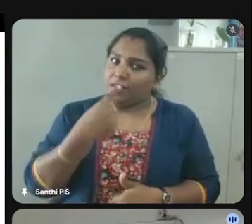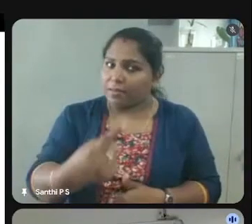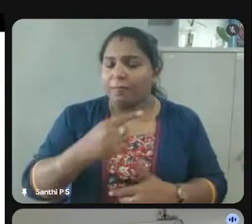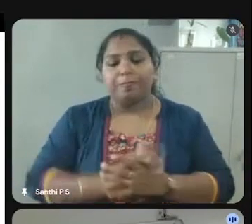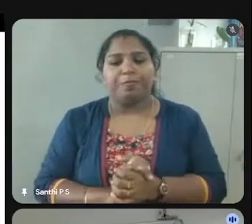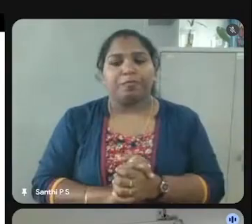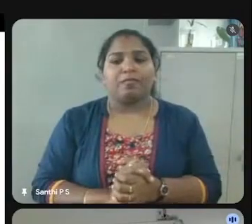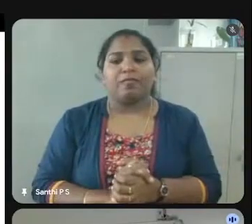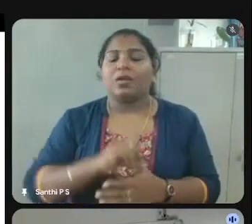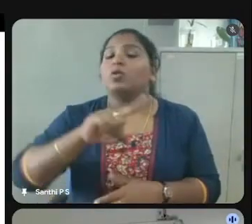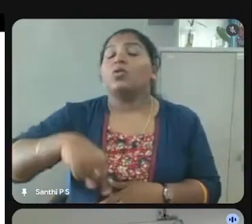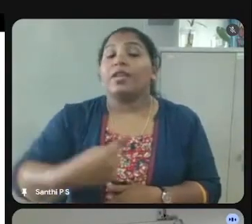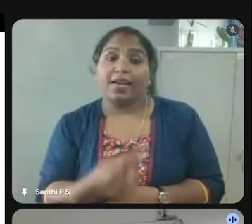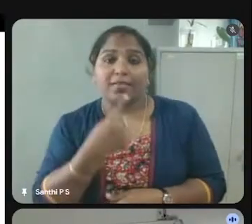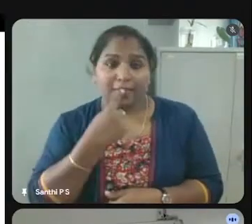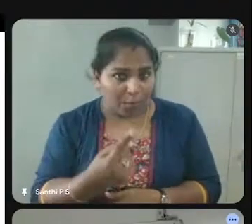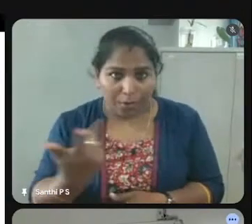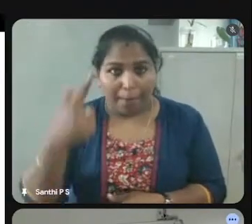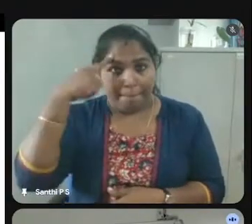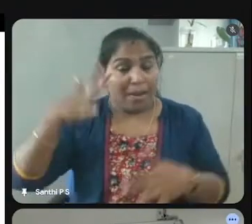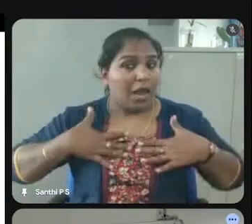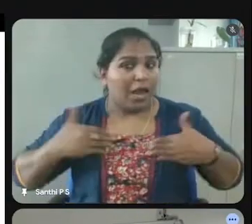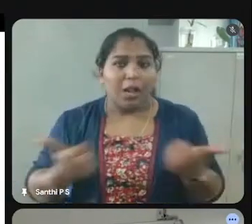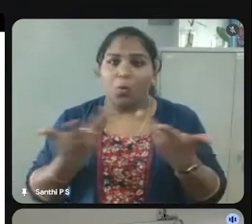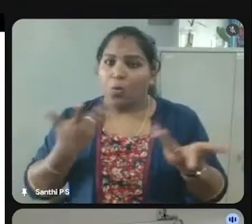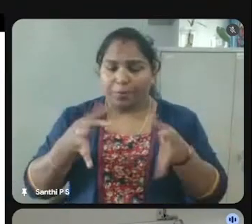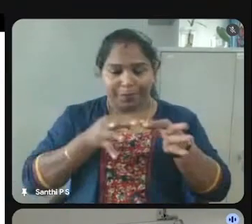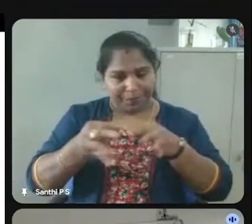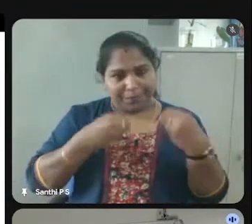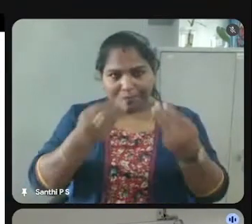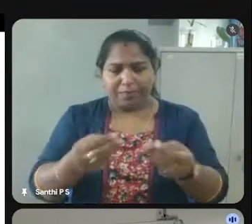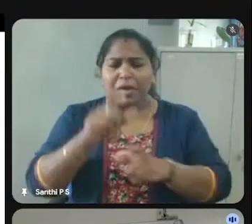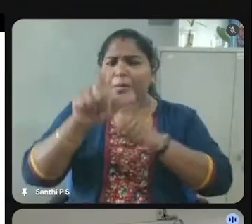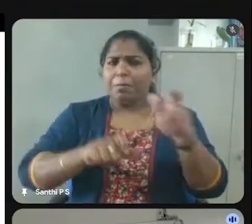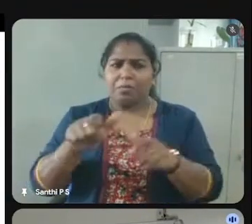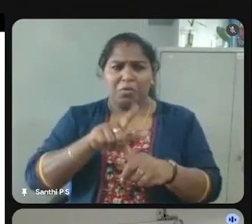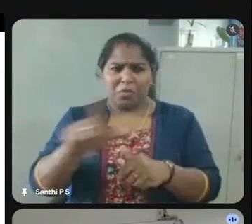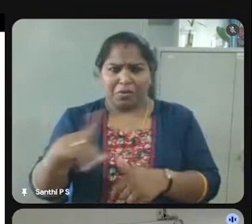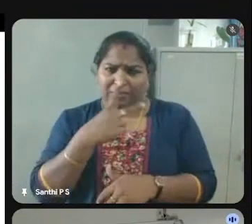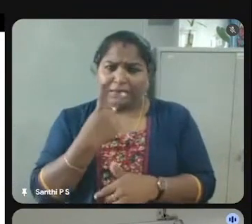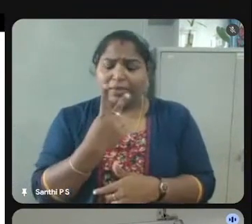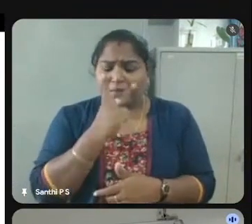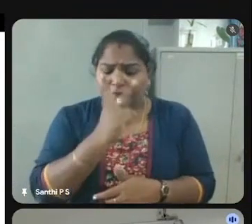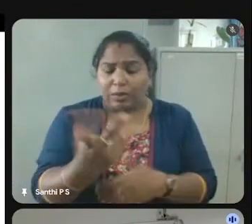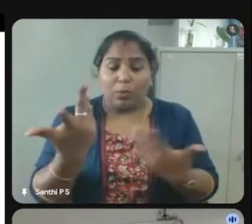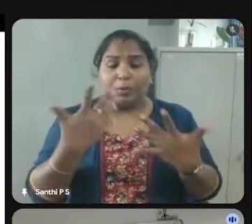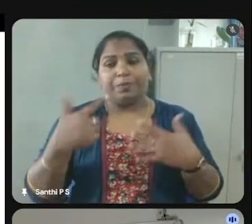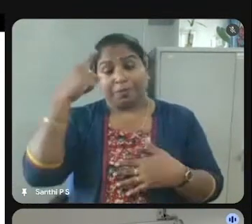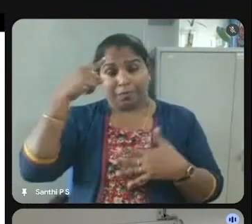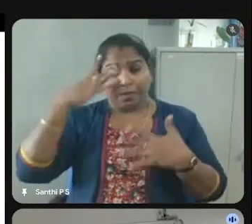ഇനി പറയാം എന്താണ് മാനസികാരോഗ്യം എന്നുള്ളത്. അപ്പോ നിങ്ങൾ കണ്ടു, മാനസികാരോഗ്യം എന്നുള്ളത് നമ്മുടെ